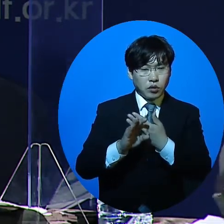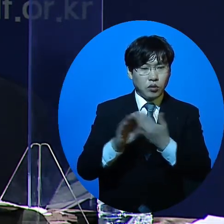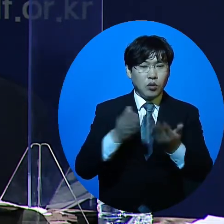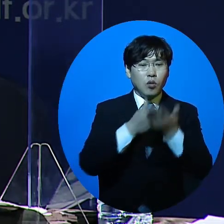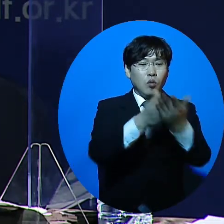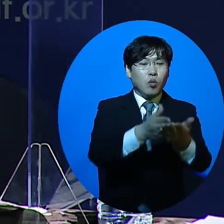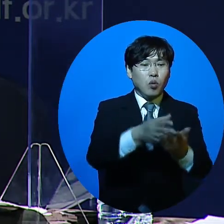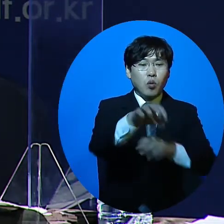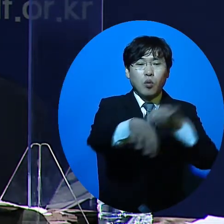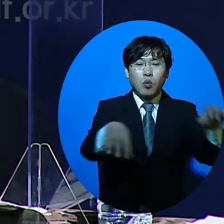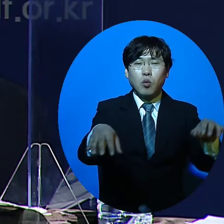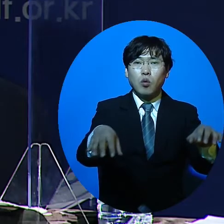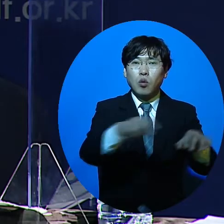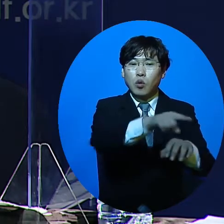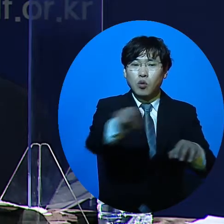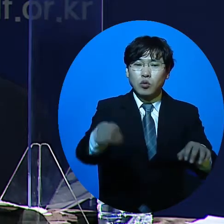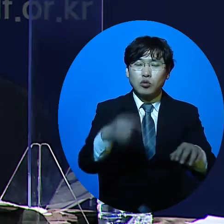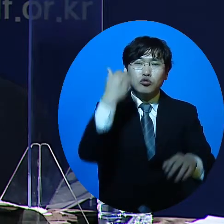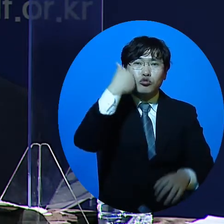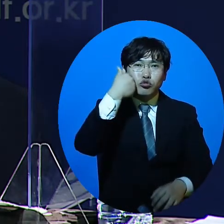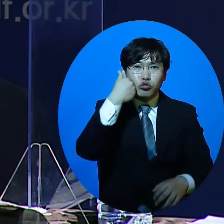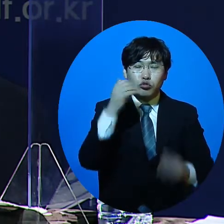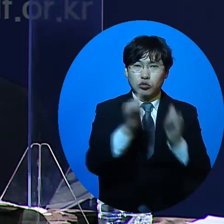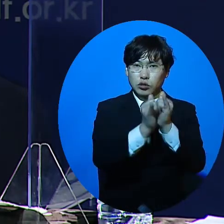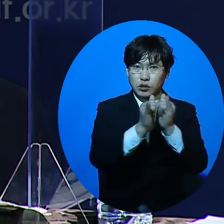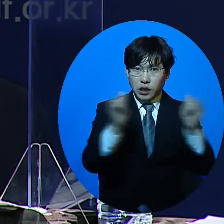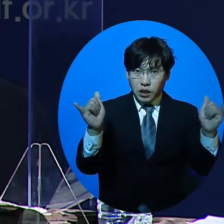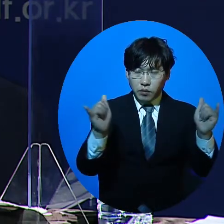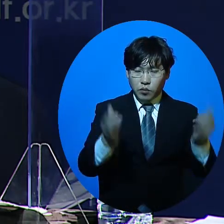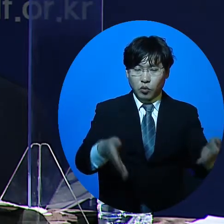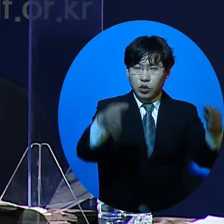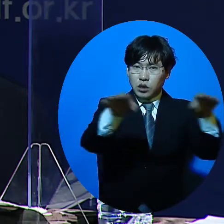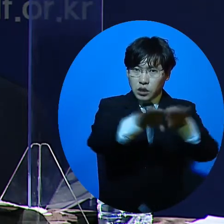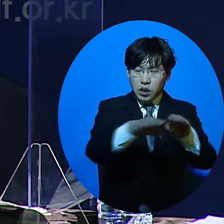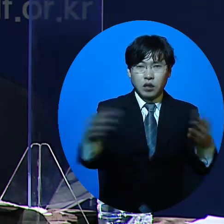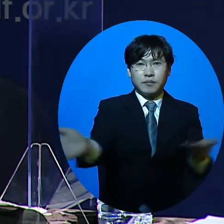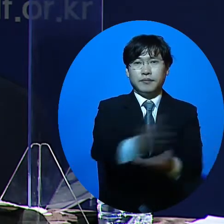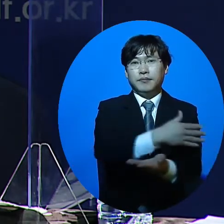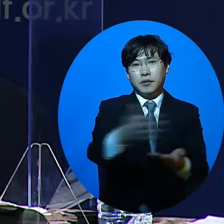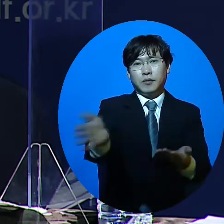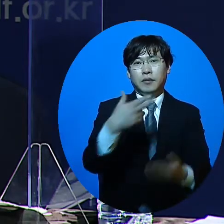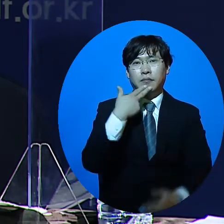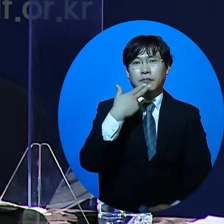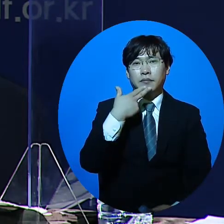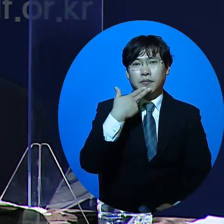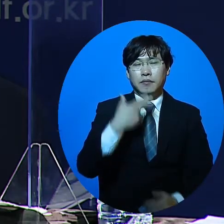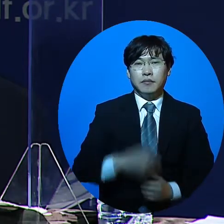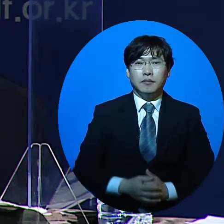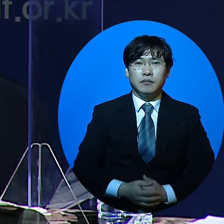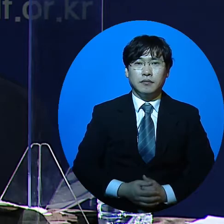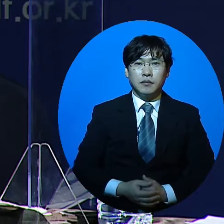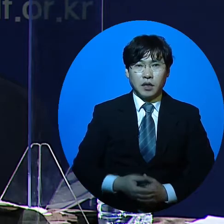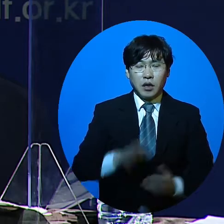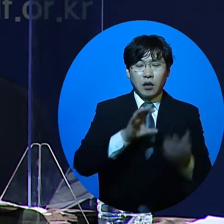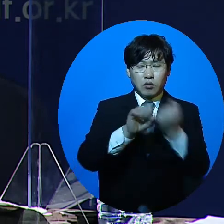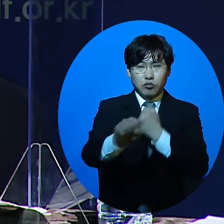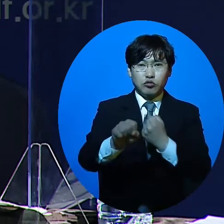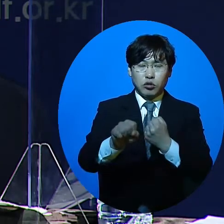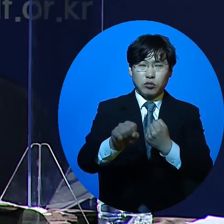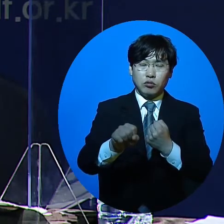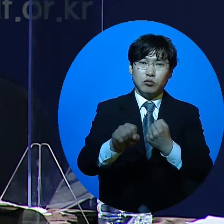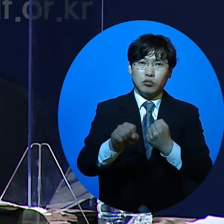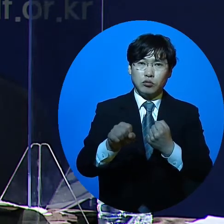요청할 어떤 대상 또 어떤 기관 없었습니다. 그럼에도